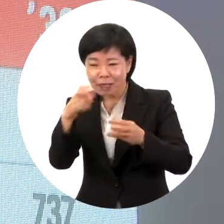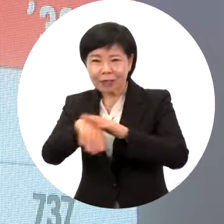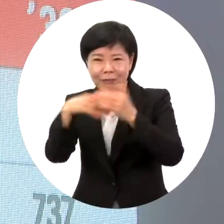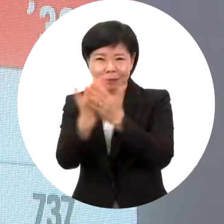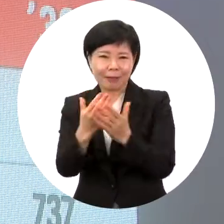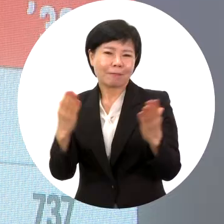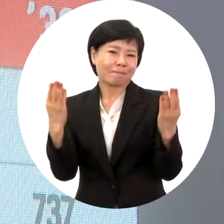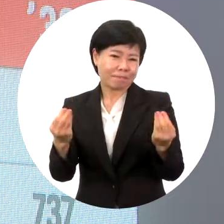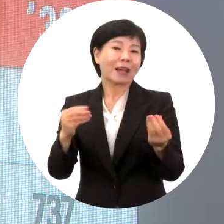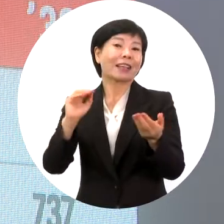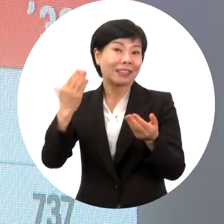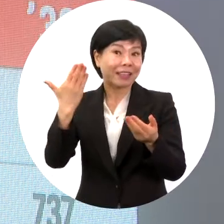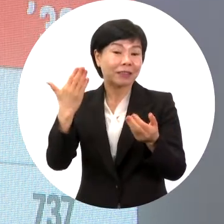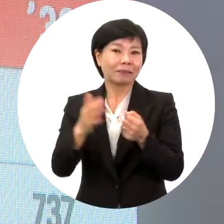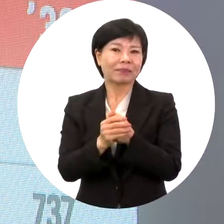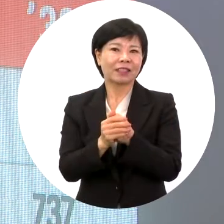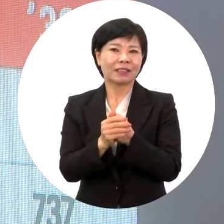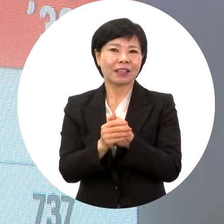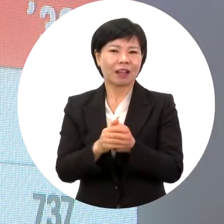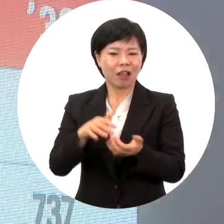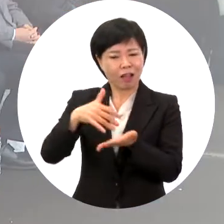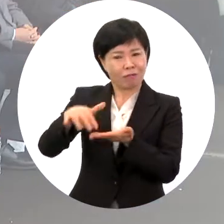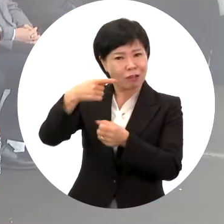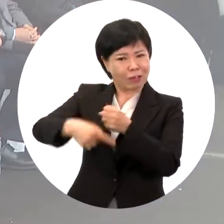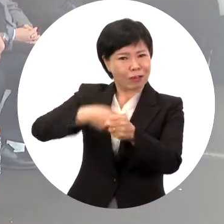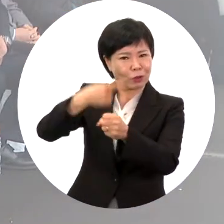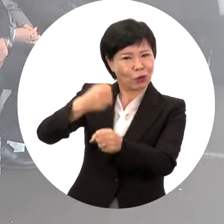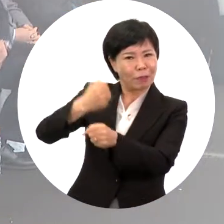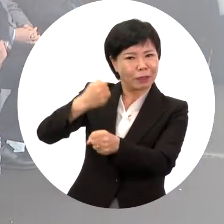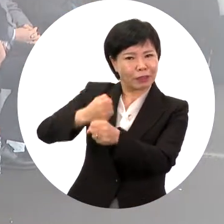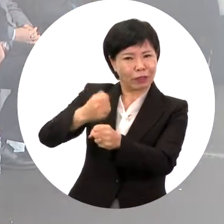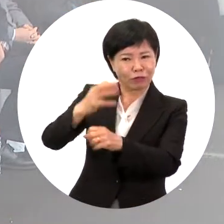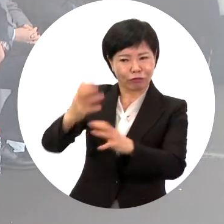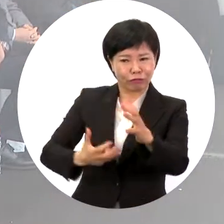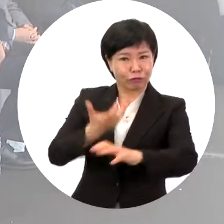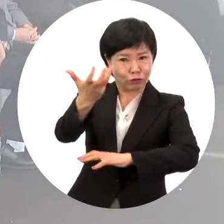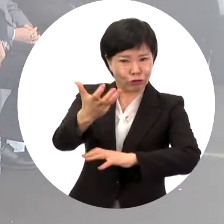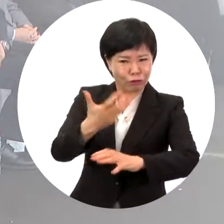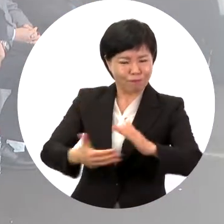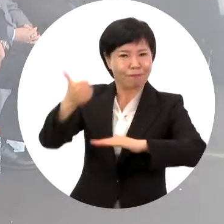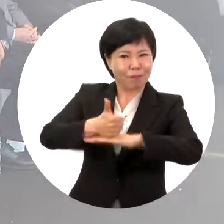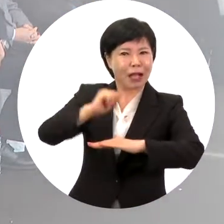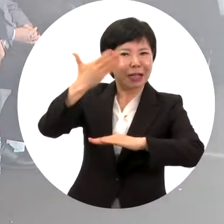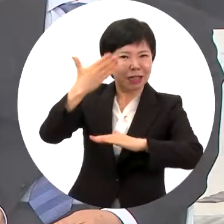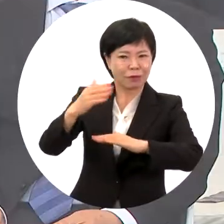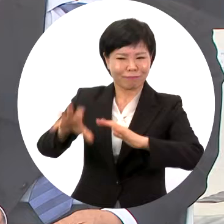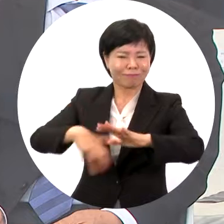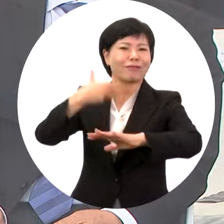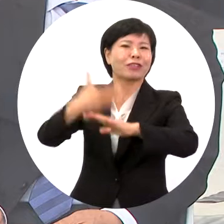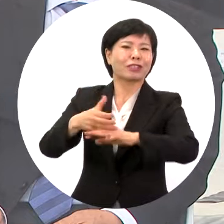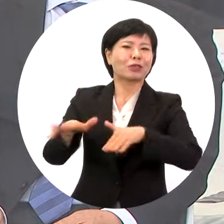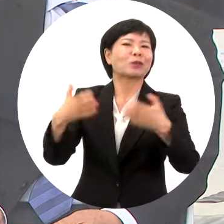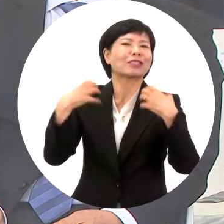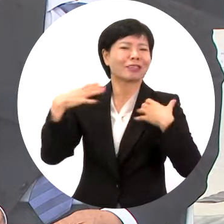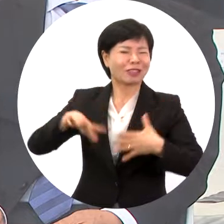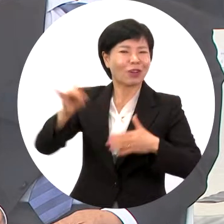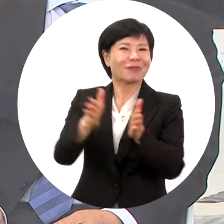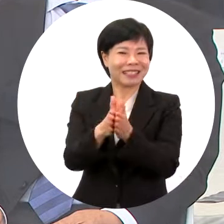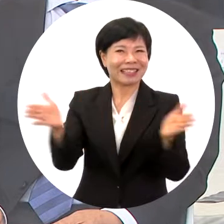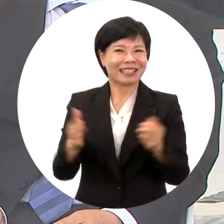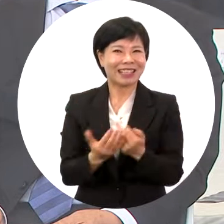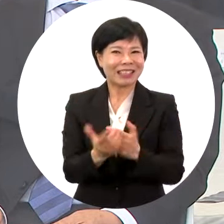갖추게 됩니다. 연간 수십 기의 위성을 생산하고 수출이 성사되면 우주산업의 혁신 거점으로 도약할 것으로